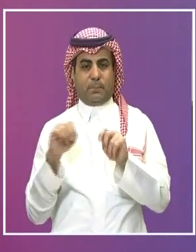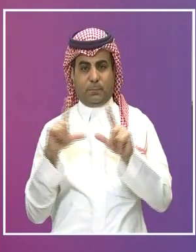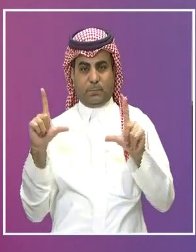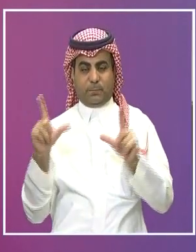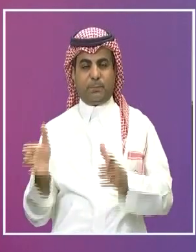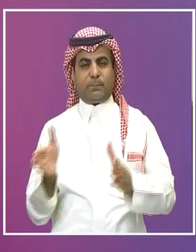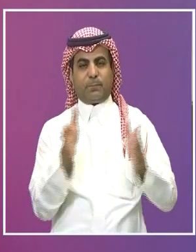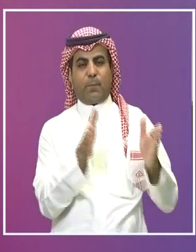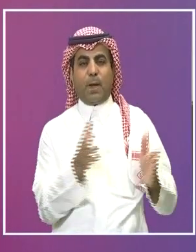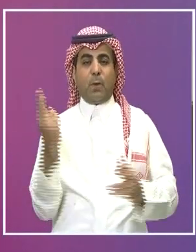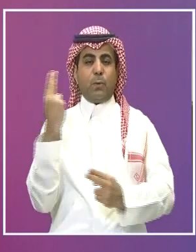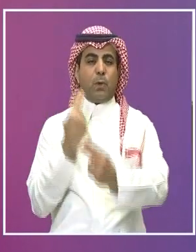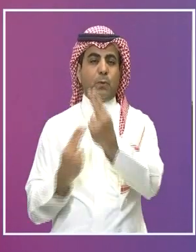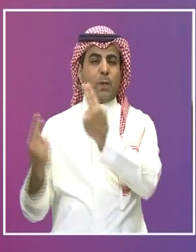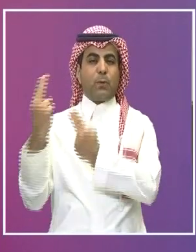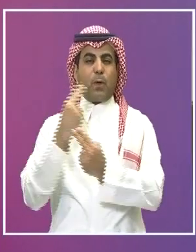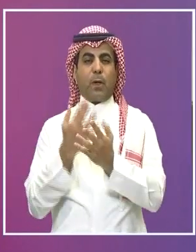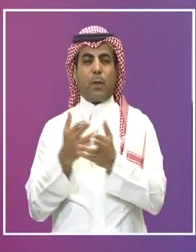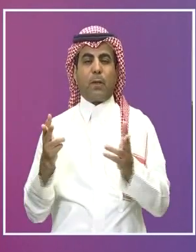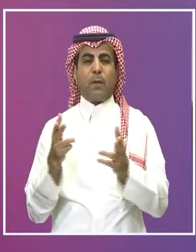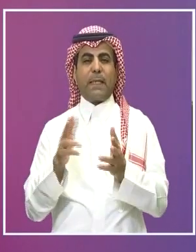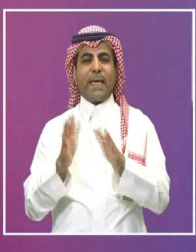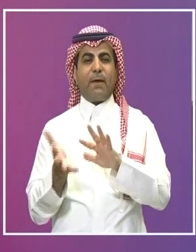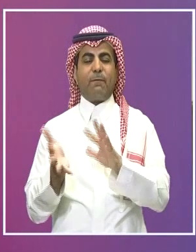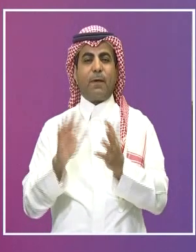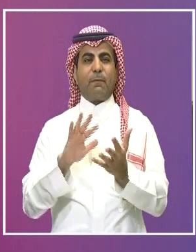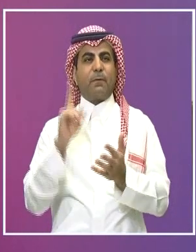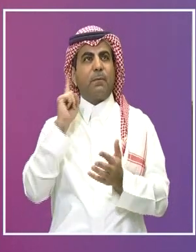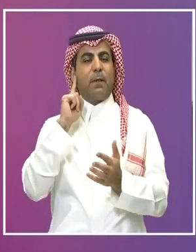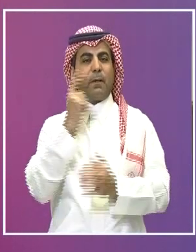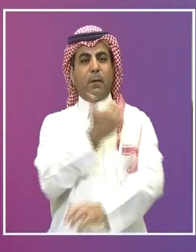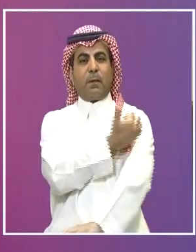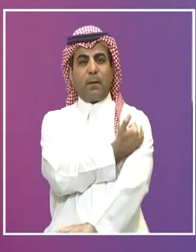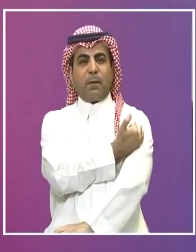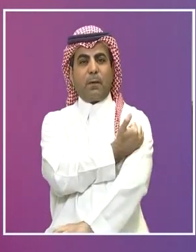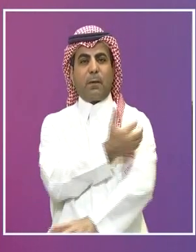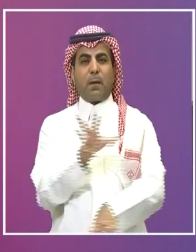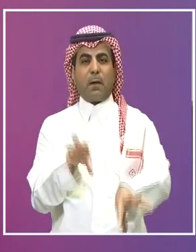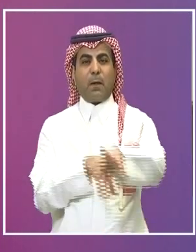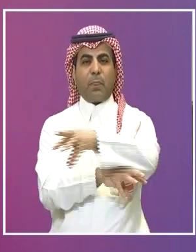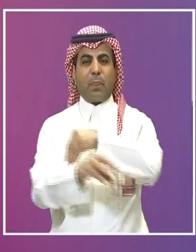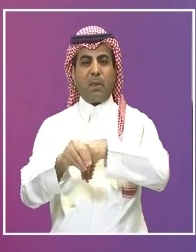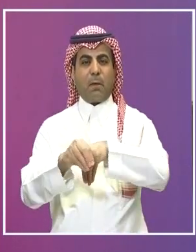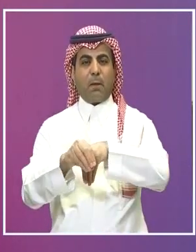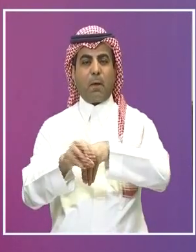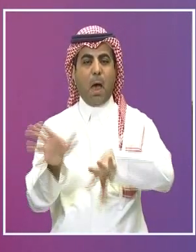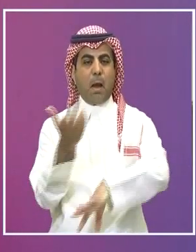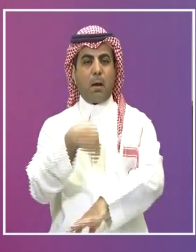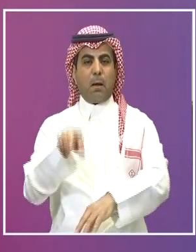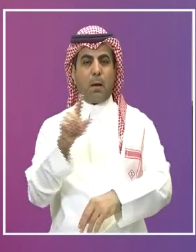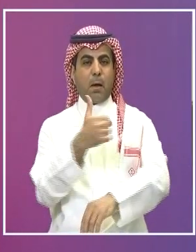مهمة جدا ترد حول قضية تبديل اللقاحات أو ما يسميه البعض خلط اللقاحات، بمعنى آخر أن يأخذ الجرعة